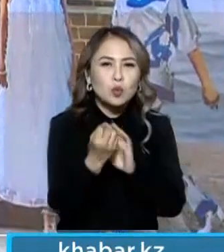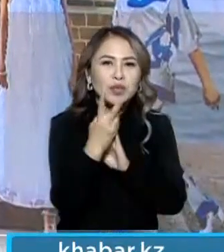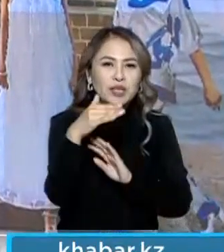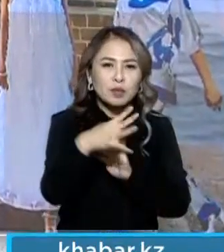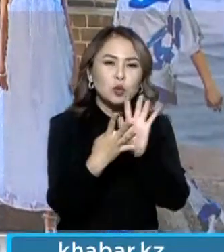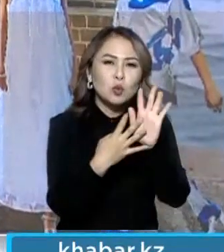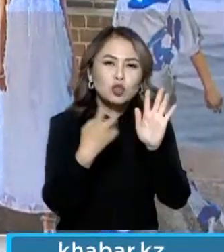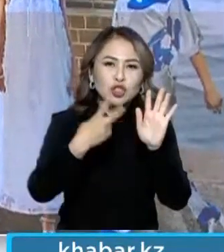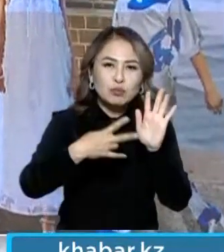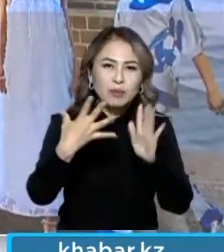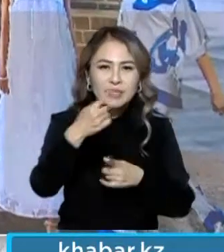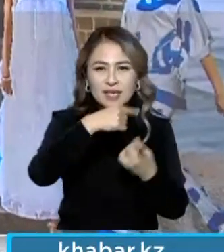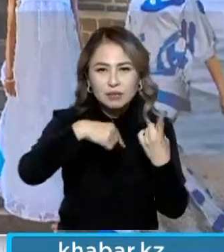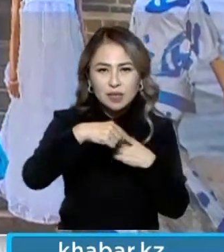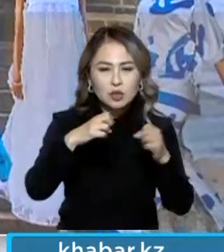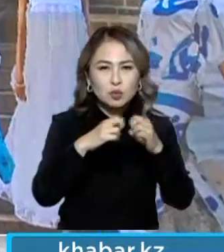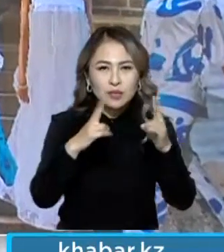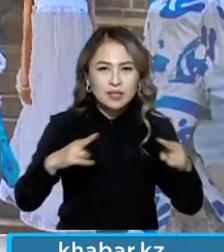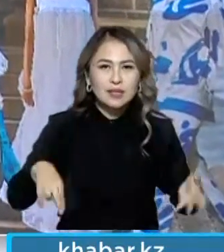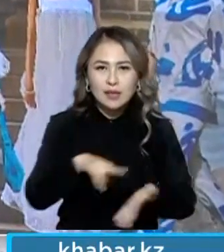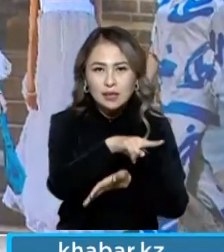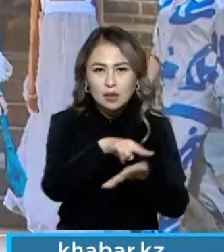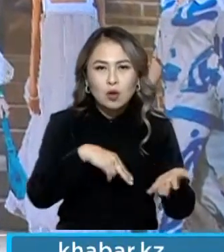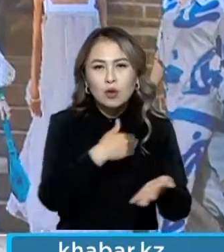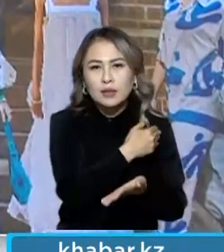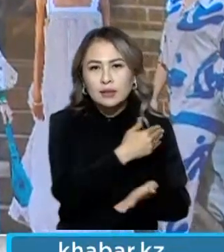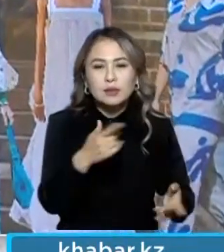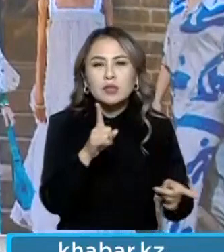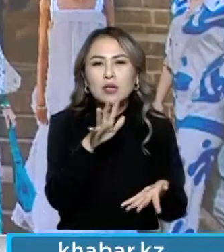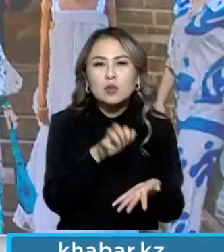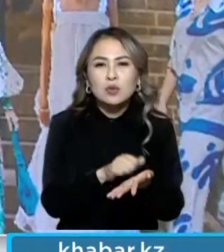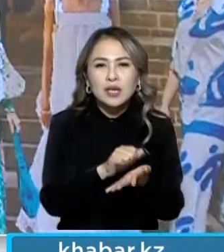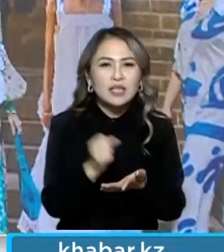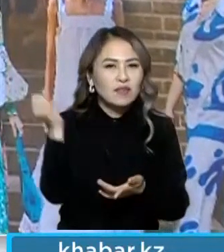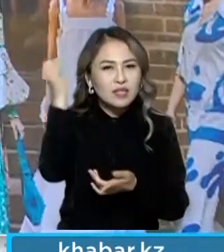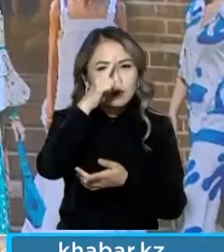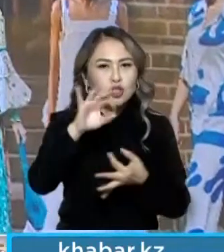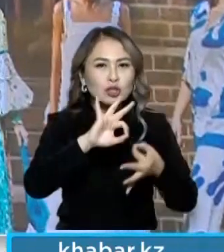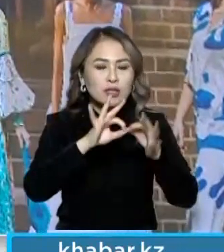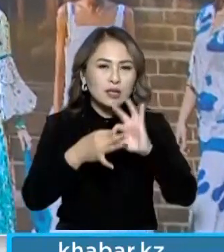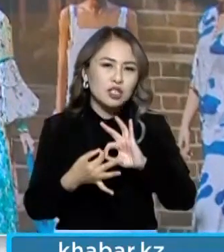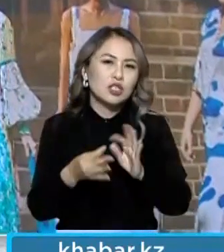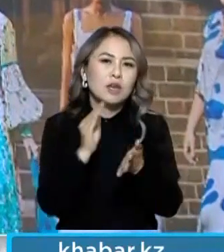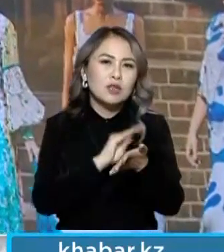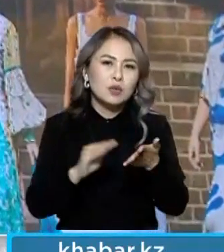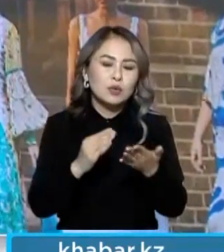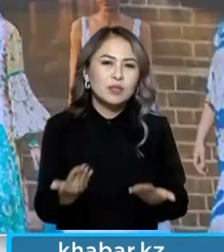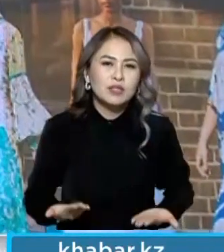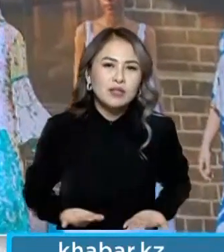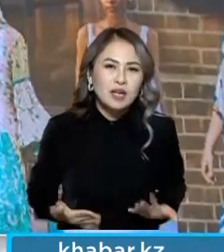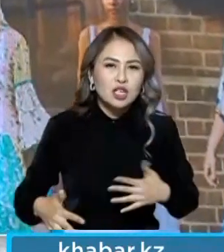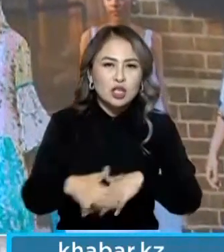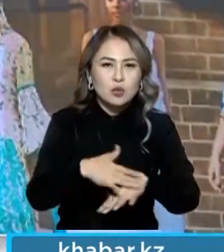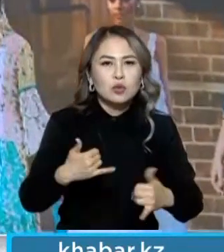бойынша 12925 кәсіпкерлік субъектісі тіркелген. Олар немен айналысуда, инновациялармен ұштастырылған шығармашылық